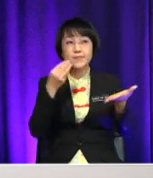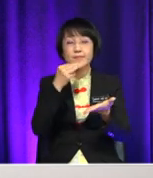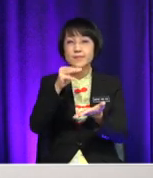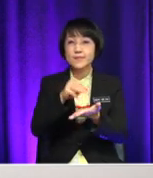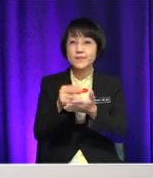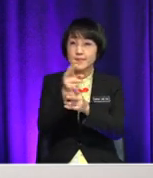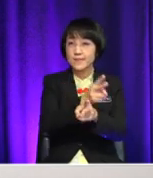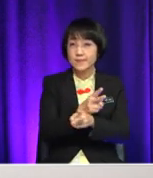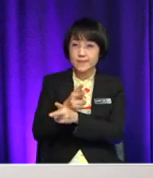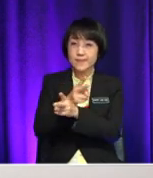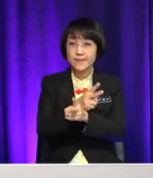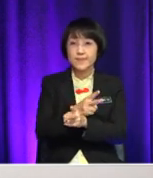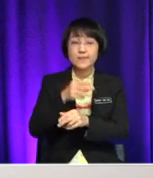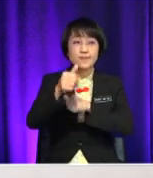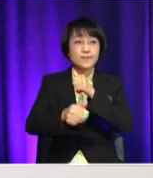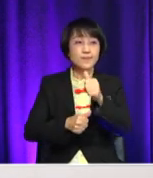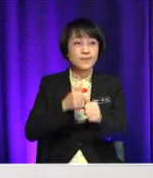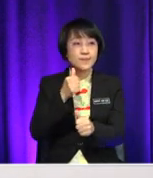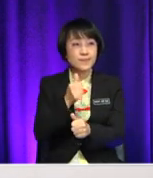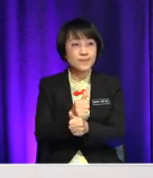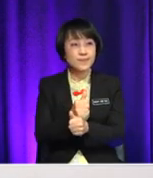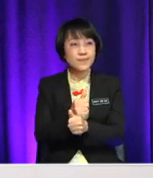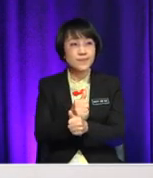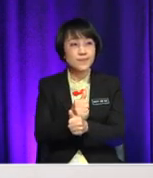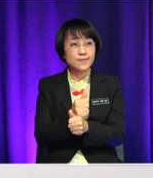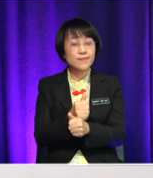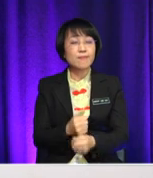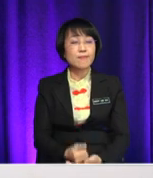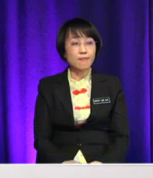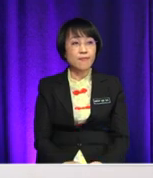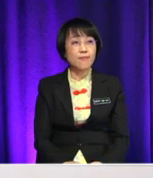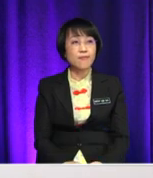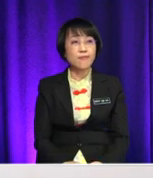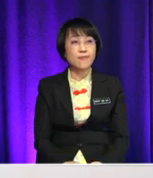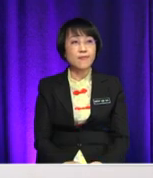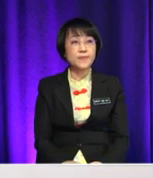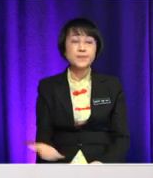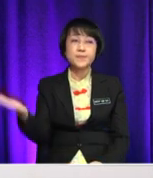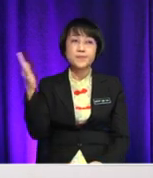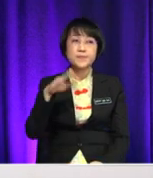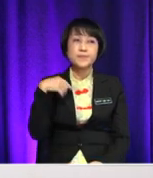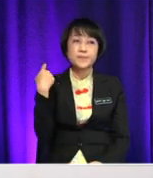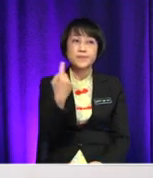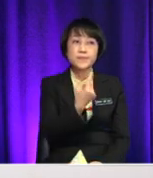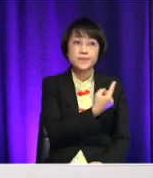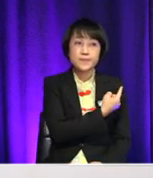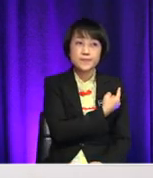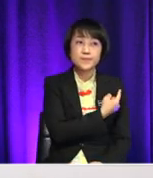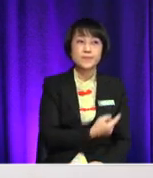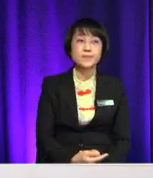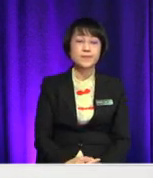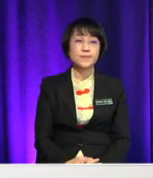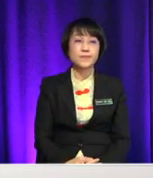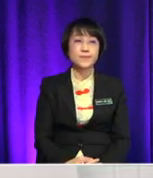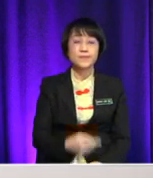lestarikan alam bagi memudahkan sesi perbincangan Pada peta ini marilah kita telusuri Mbak